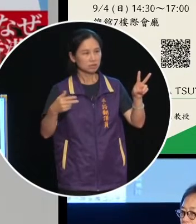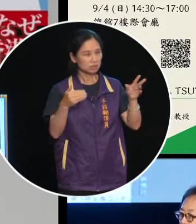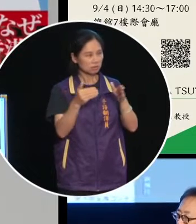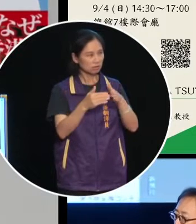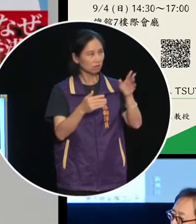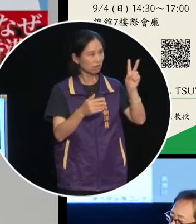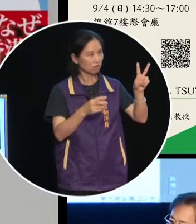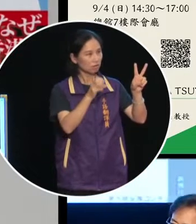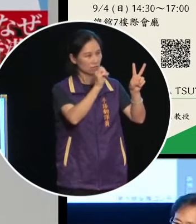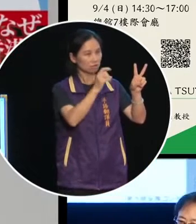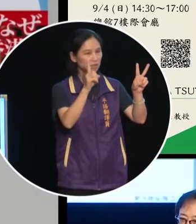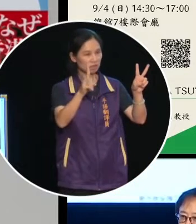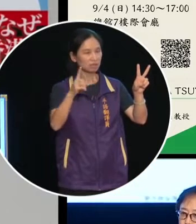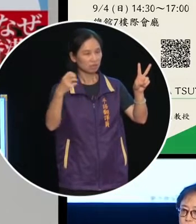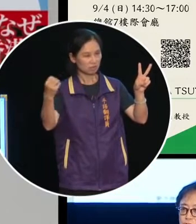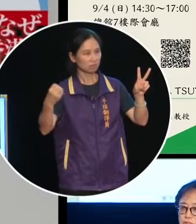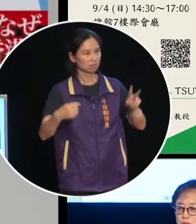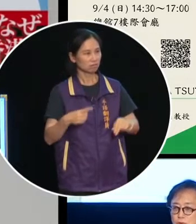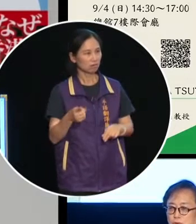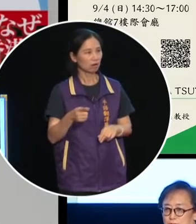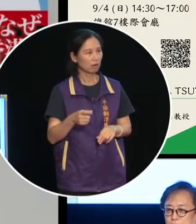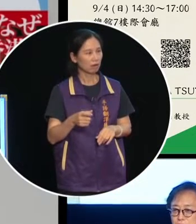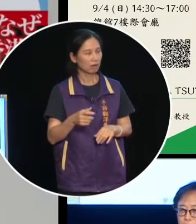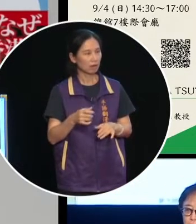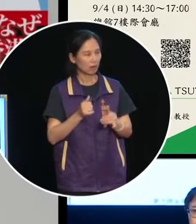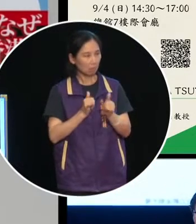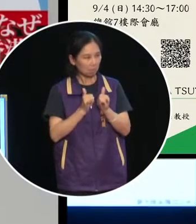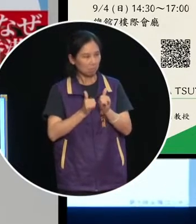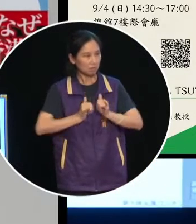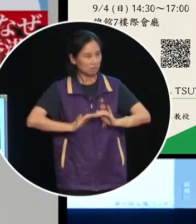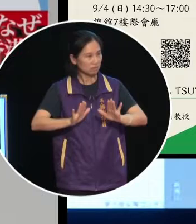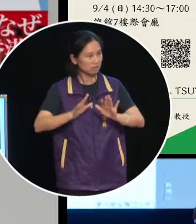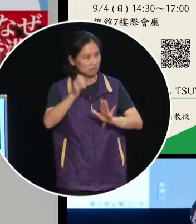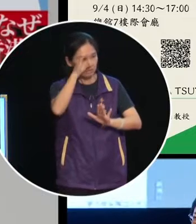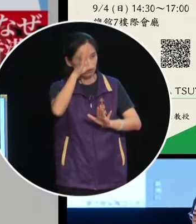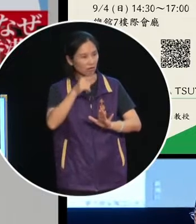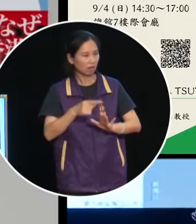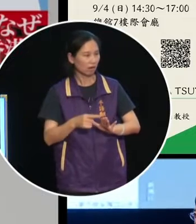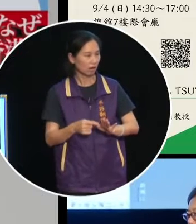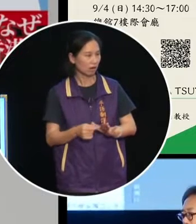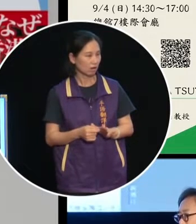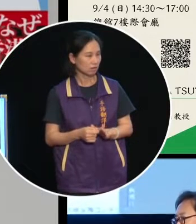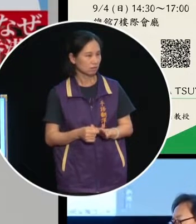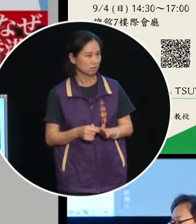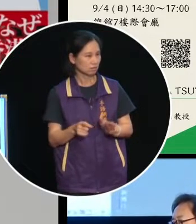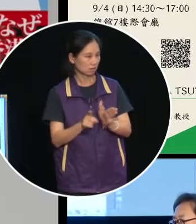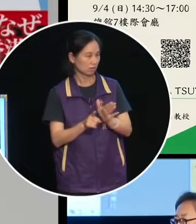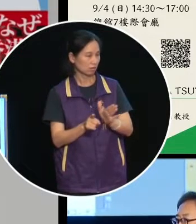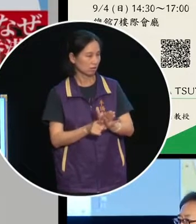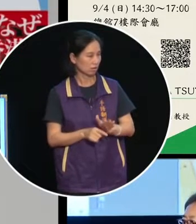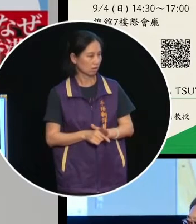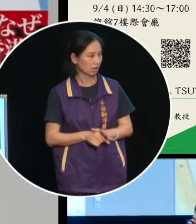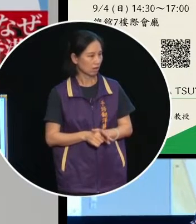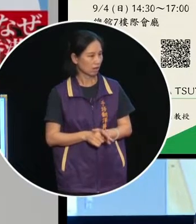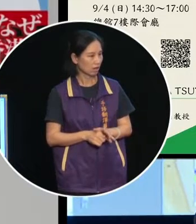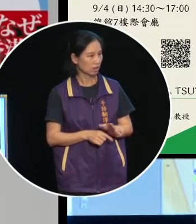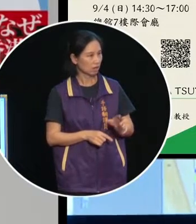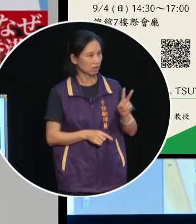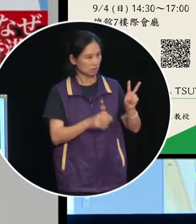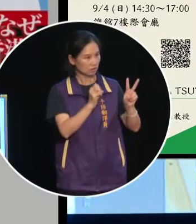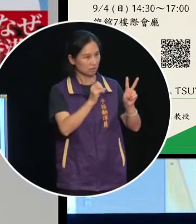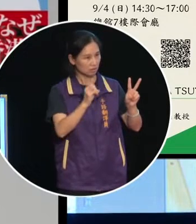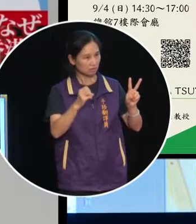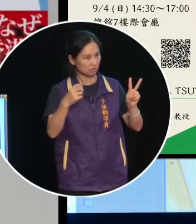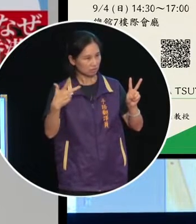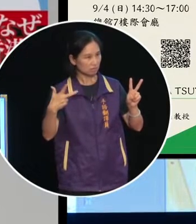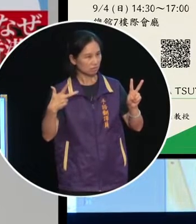2007到2010年，那个时候民进党最不行的时候，对不对？所以是对2007年是应该是民进党